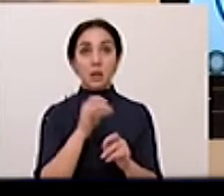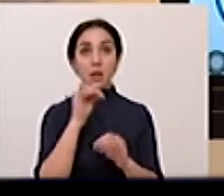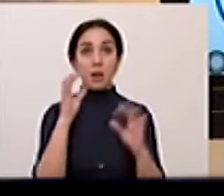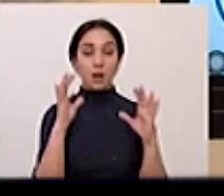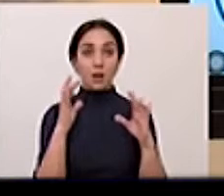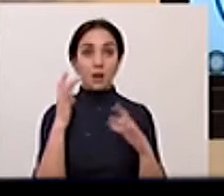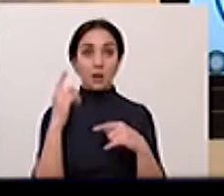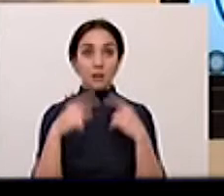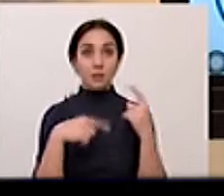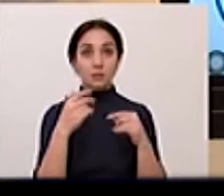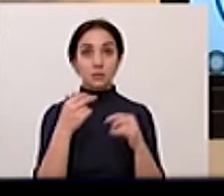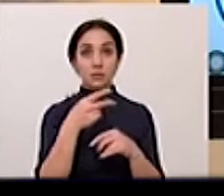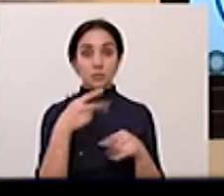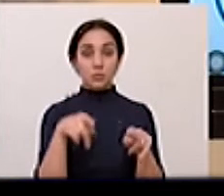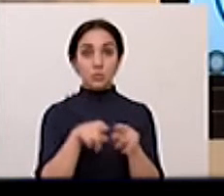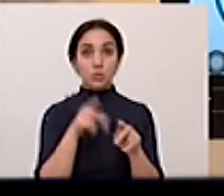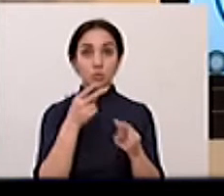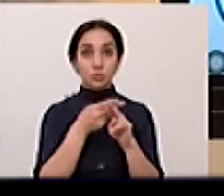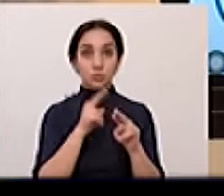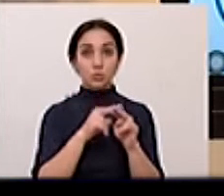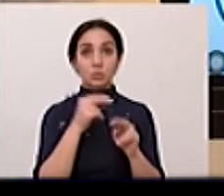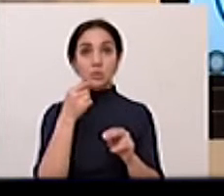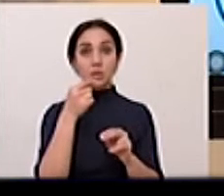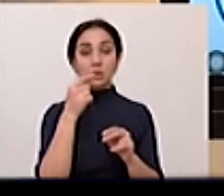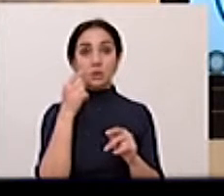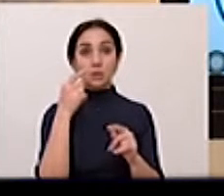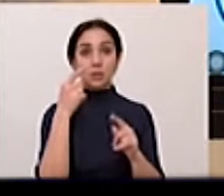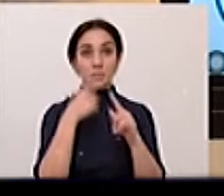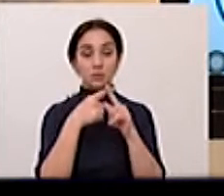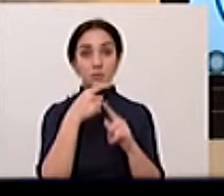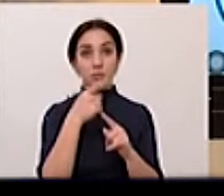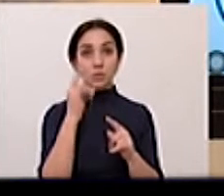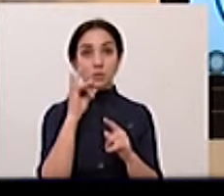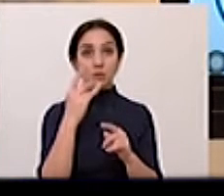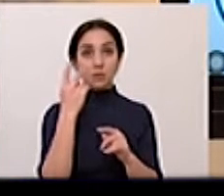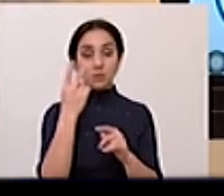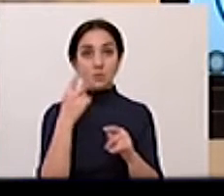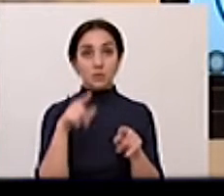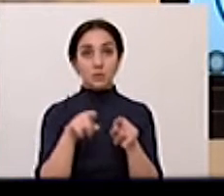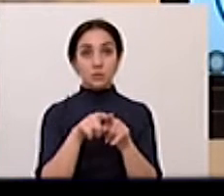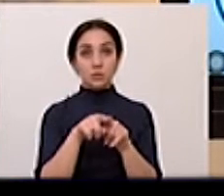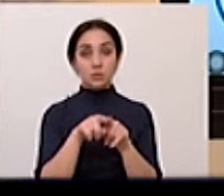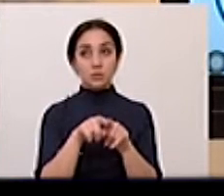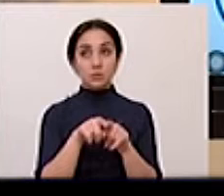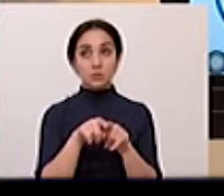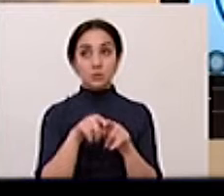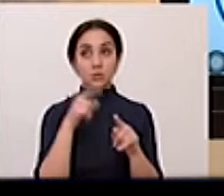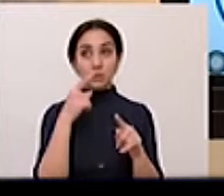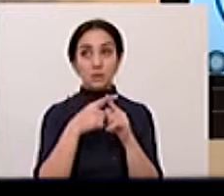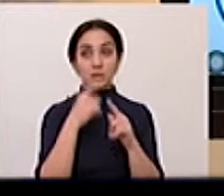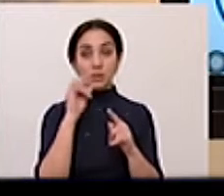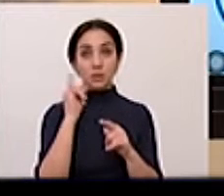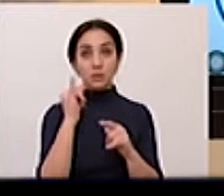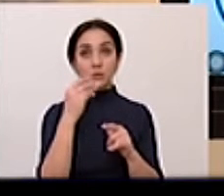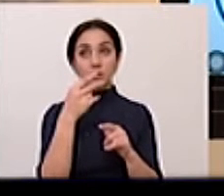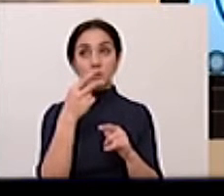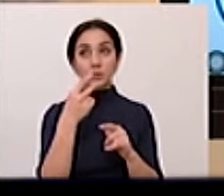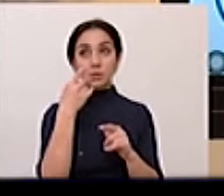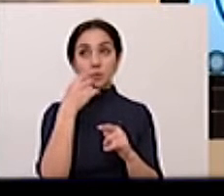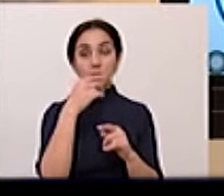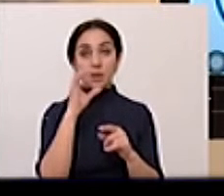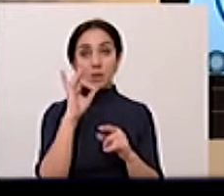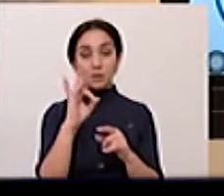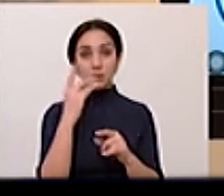aylana tenglamasi ushbu x minus r ning kvadrati plus y kvadrat teng r kvadratga teng